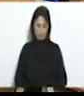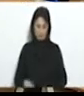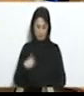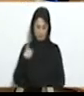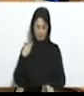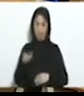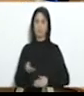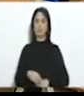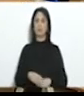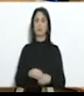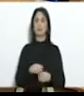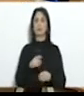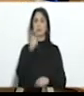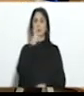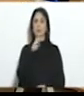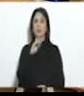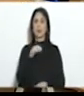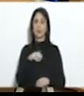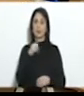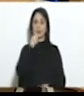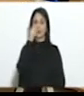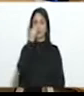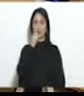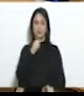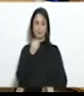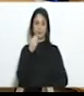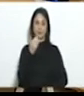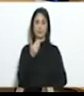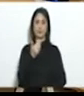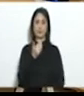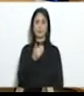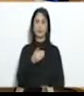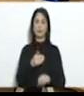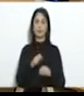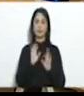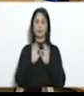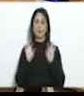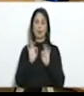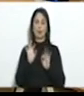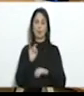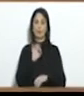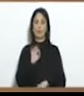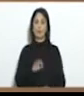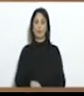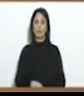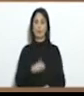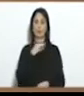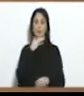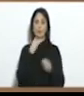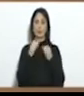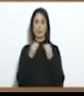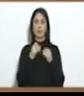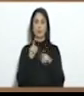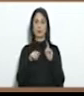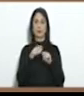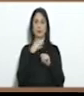მოგესალმებით, ბატონო მიხეილ, მადლობა თქვენი ანგარიშის მოხსენებისთვის. ბევრი ისაუბრეთ და ზოგადად